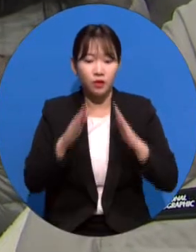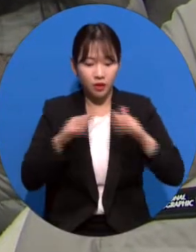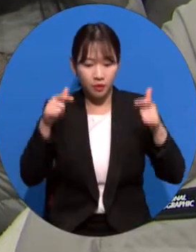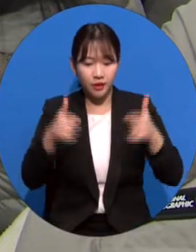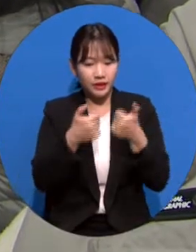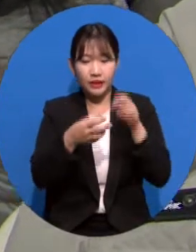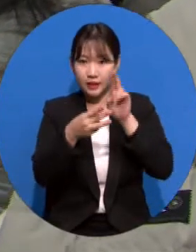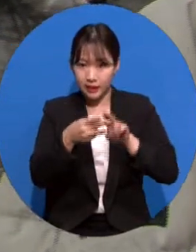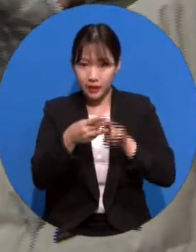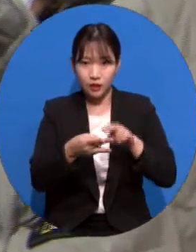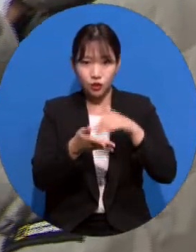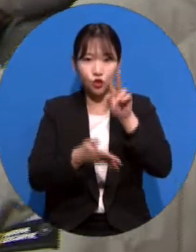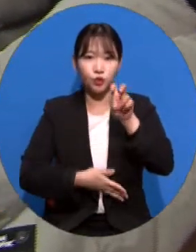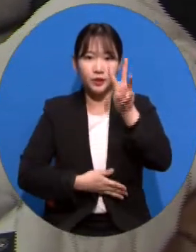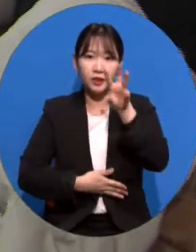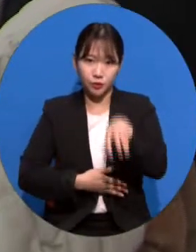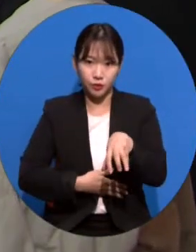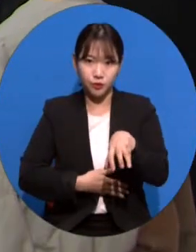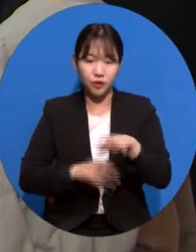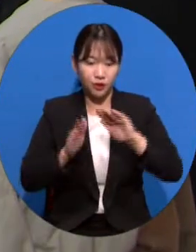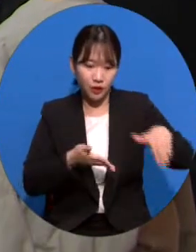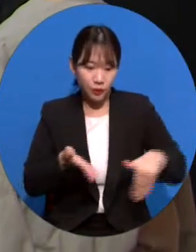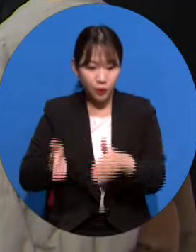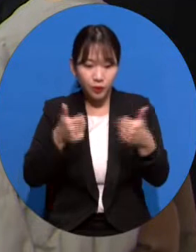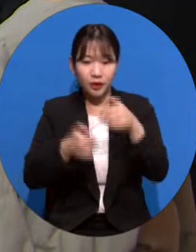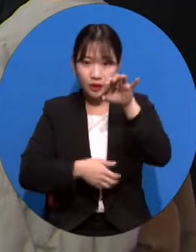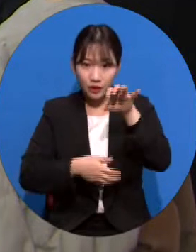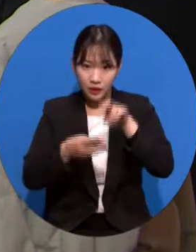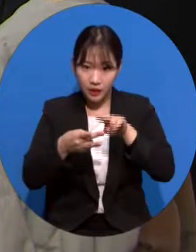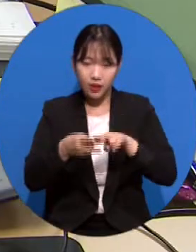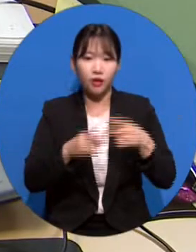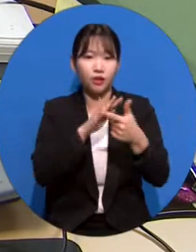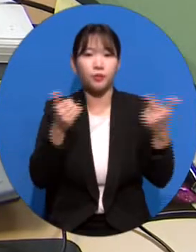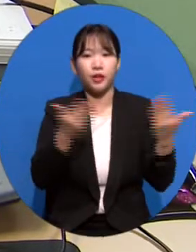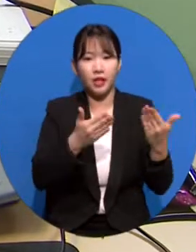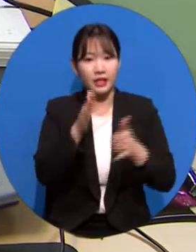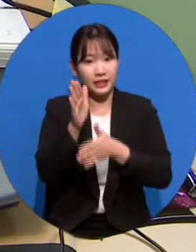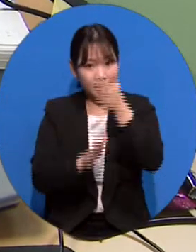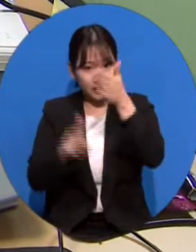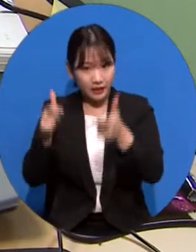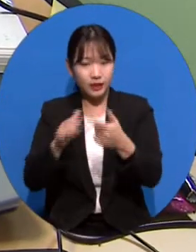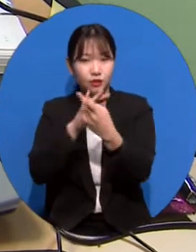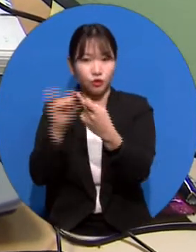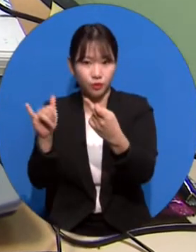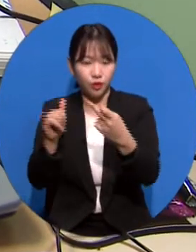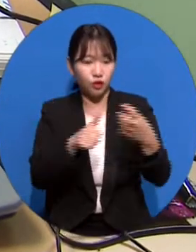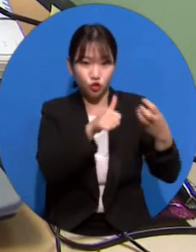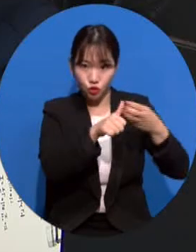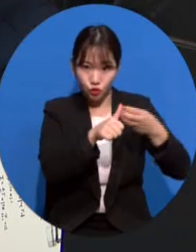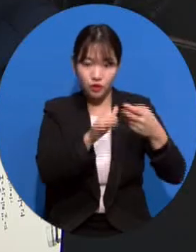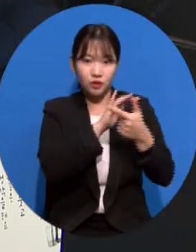지역 상담센터는 23곳, 도상담센터에는 6명이 근무하고, 시단위는 12명,